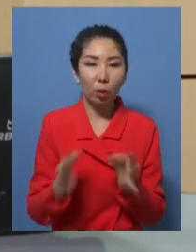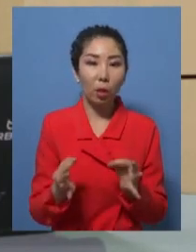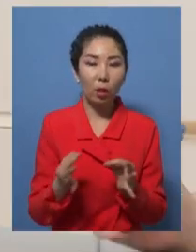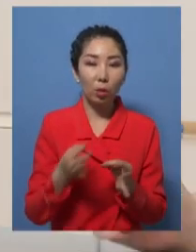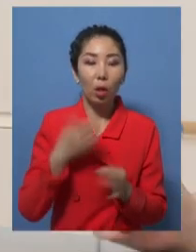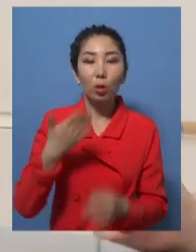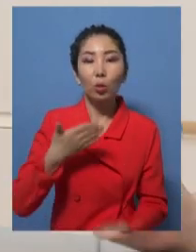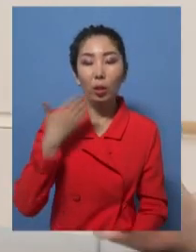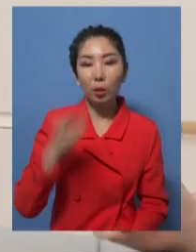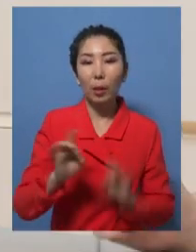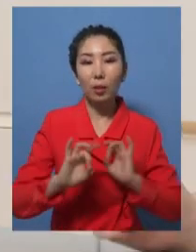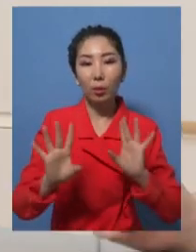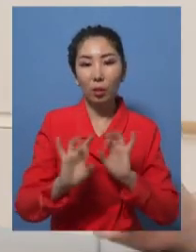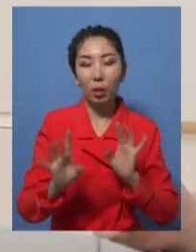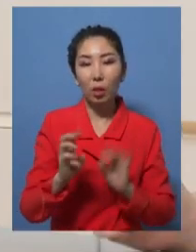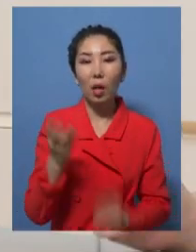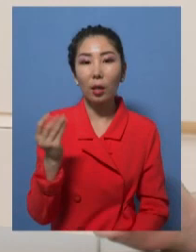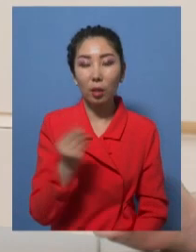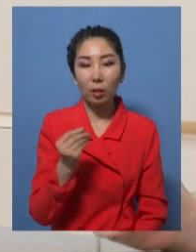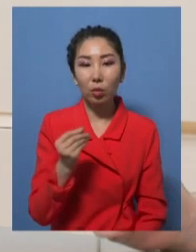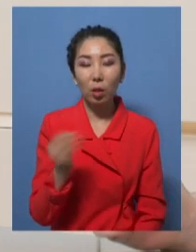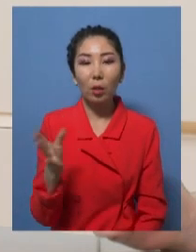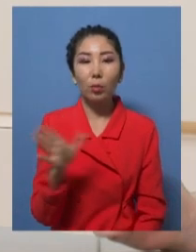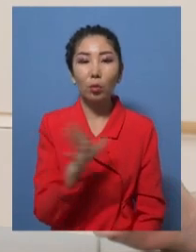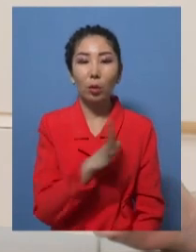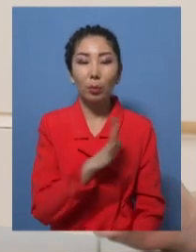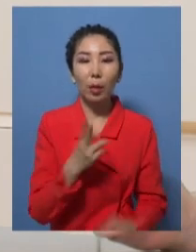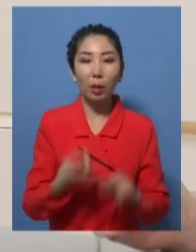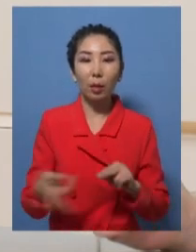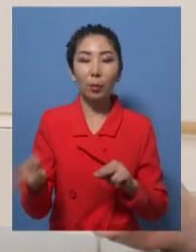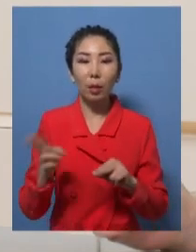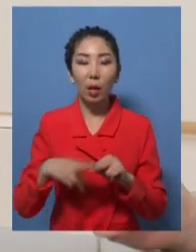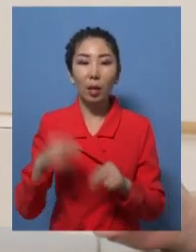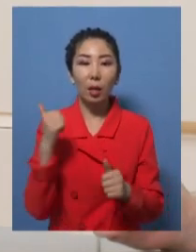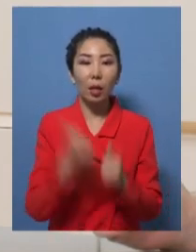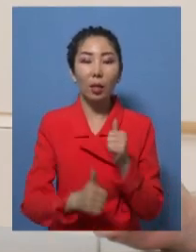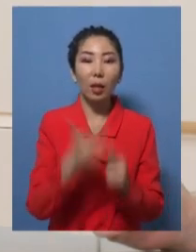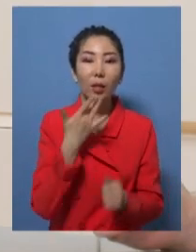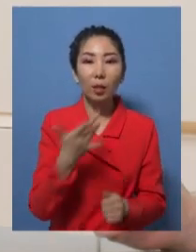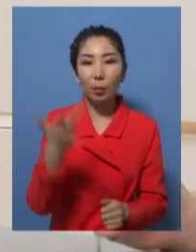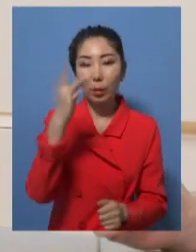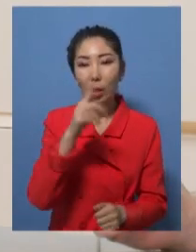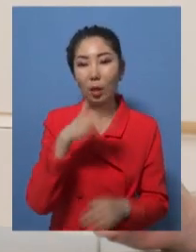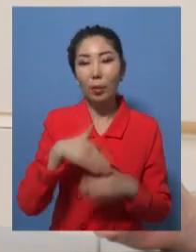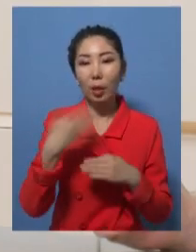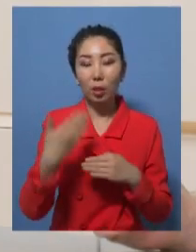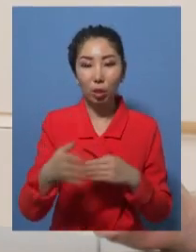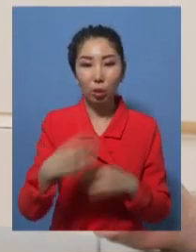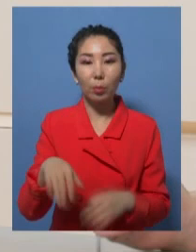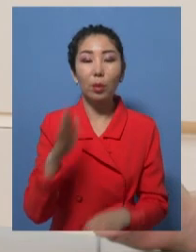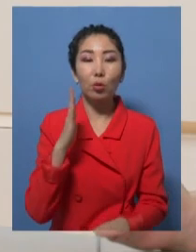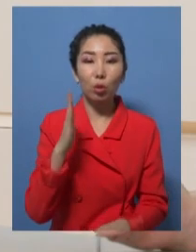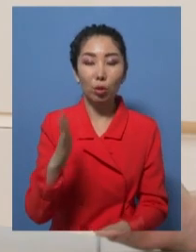осы ақшасын төлеп жүрді, еңбек ақысын. Бірақ дегенмен әр ай сайын бір айға кешіктіріп төлеп жүрді. Себебі